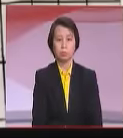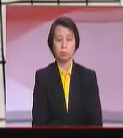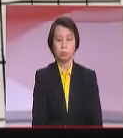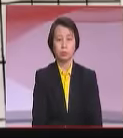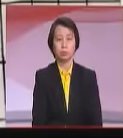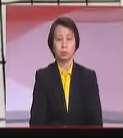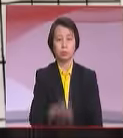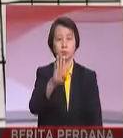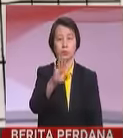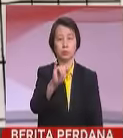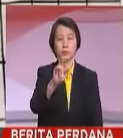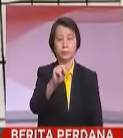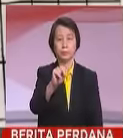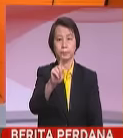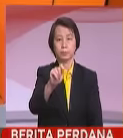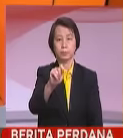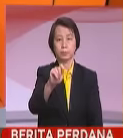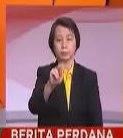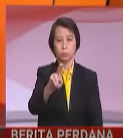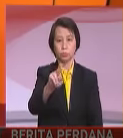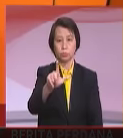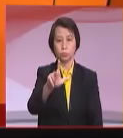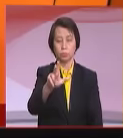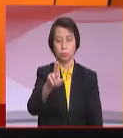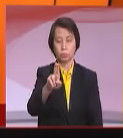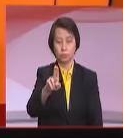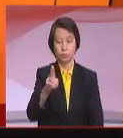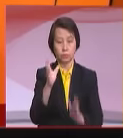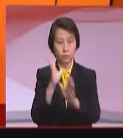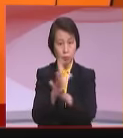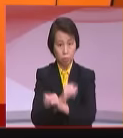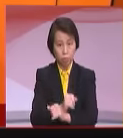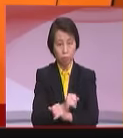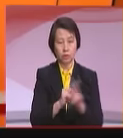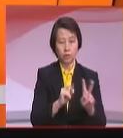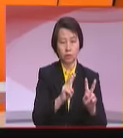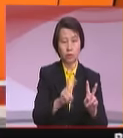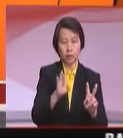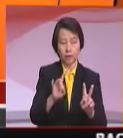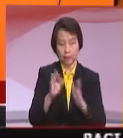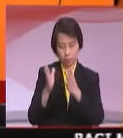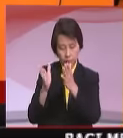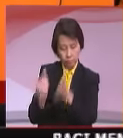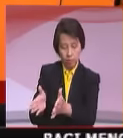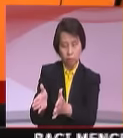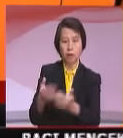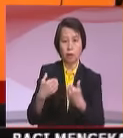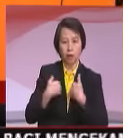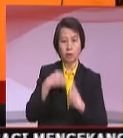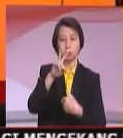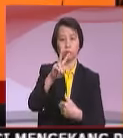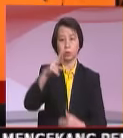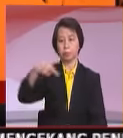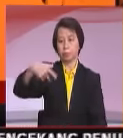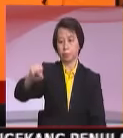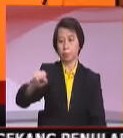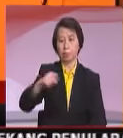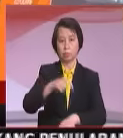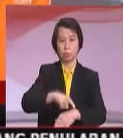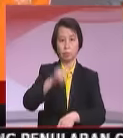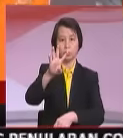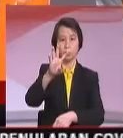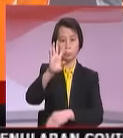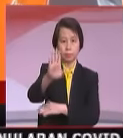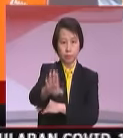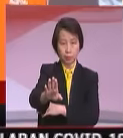Di Bintulu, Sarawak, seramai 228 penduduk terjejas masih ditempatkan di 2 PPS setakat pukul